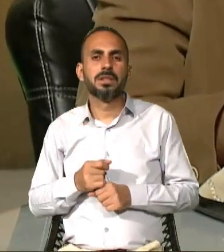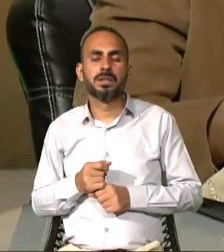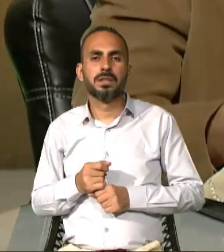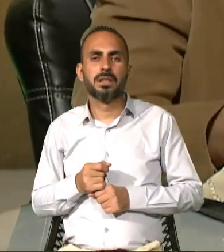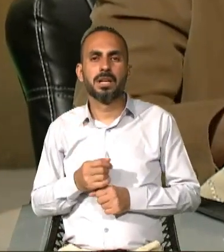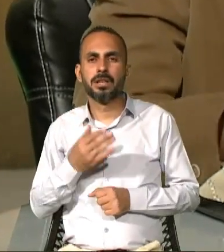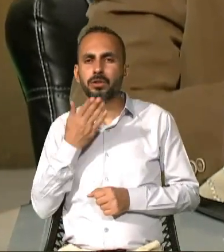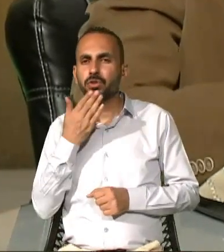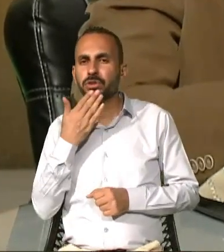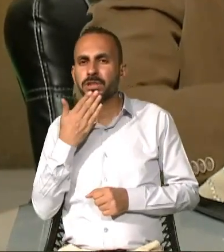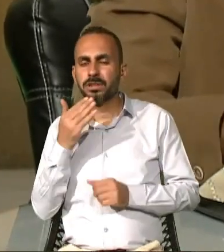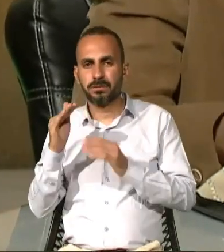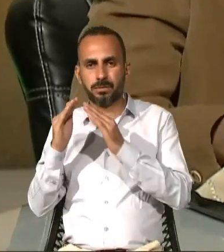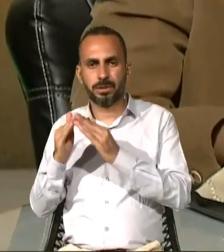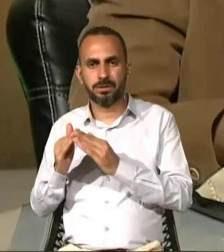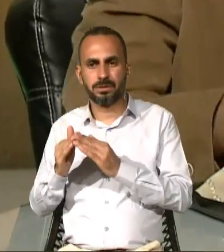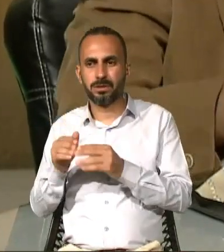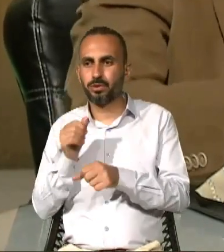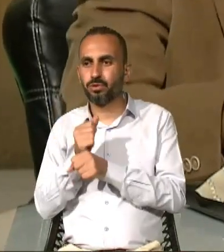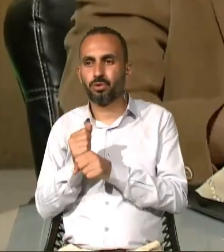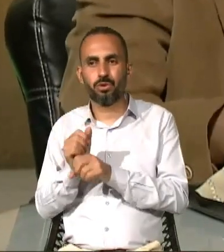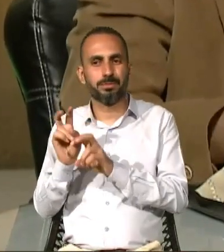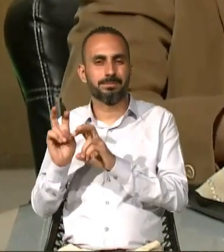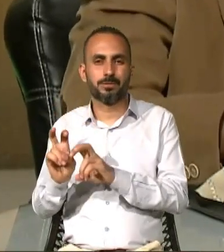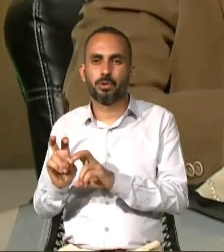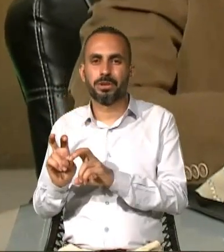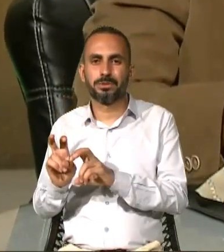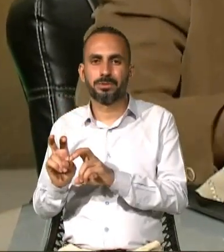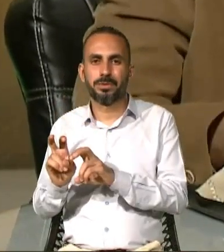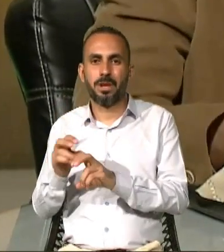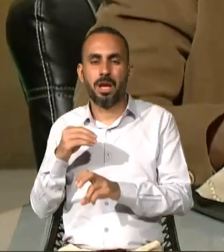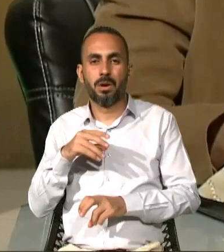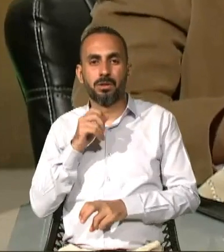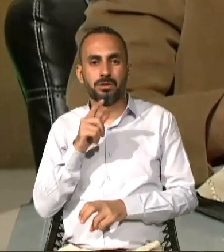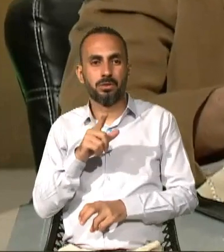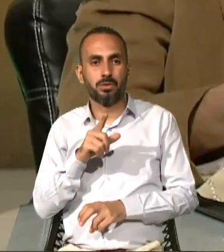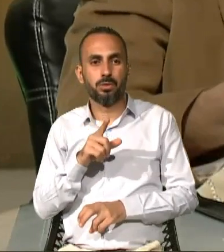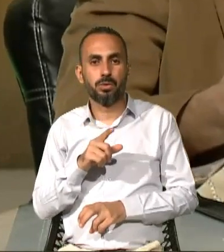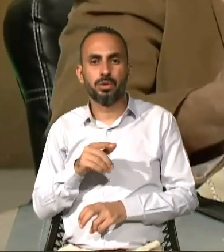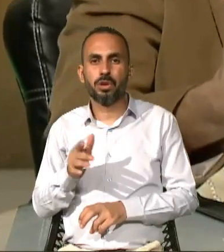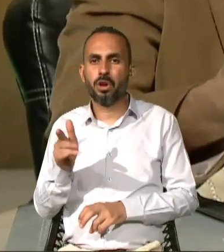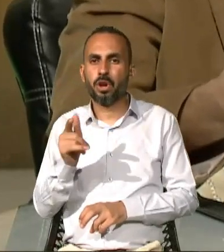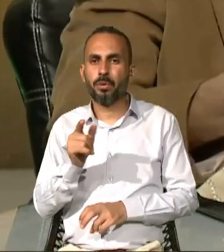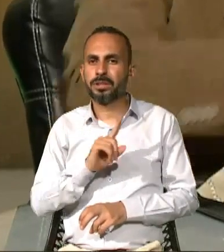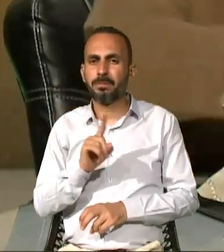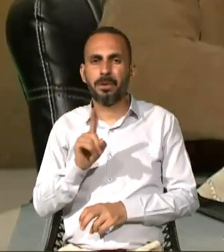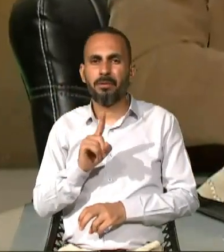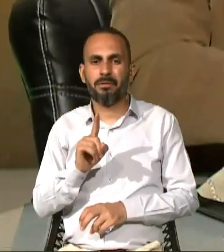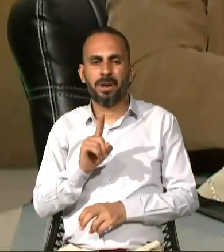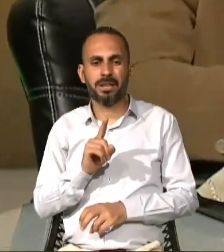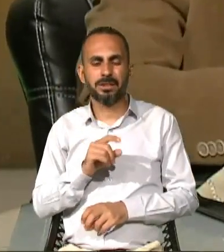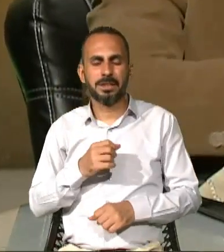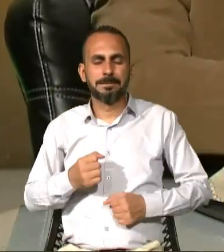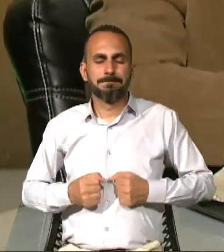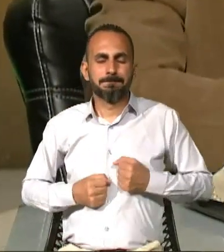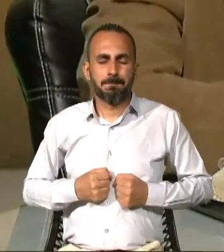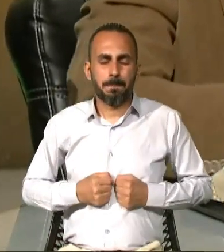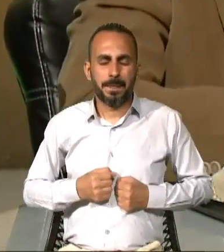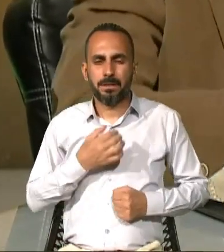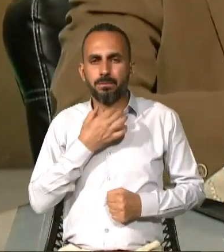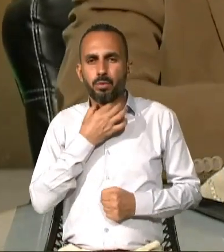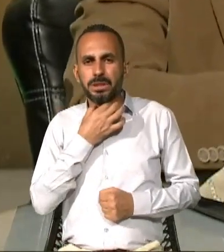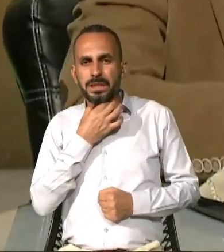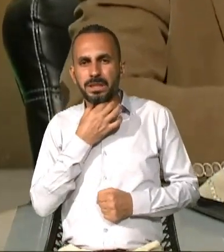اللي دنيتهم وقفت. عايز اقول لكل اخواتي ما نقنش على بعض وما نلومش بعض، وماليش في البيت افقد سلامي مع مراتي واتخانق